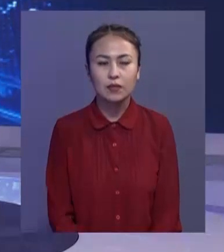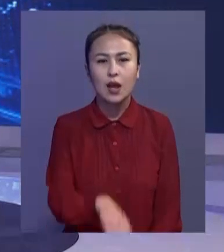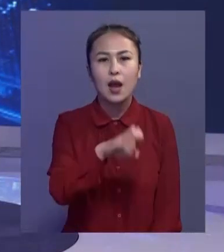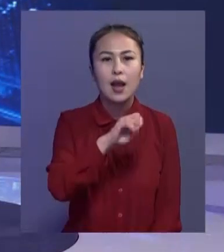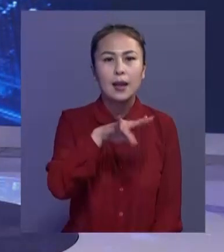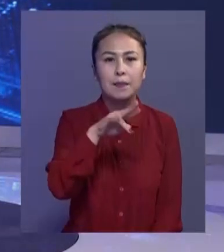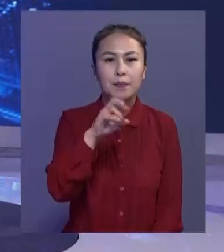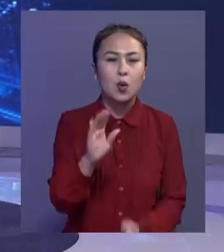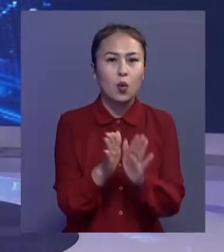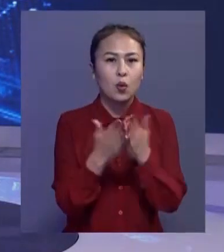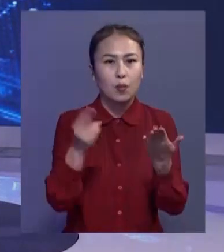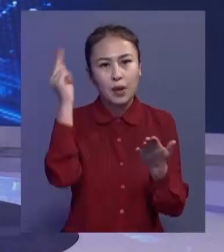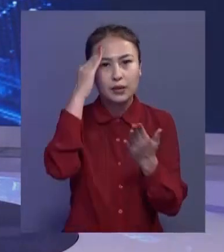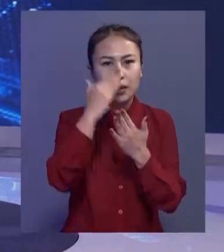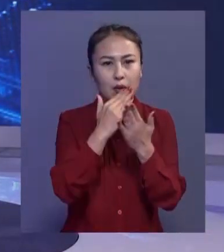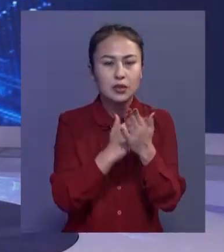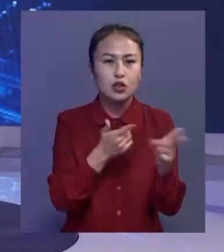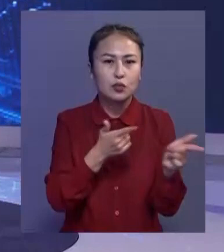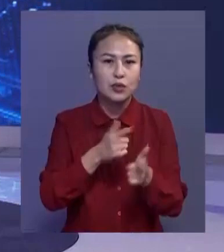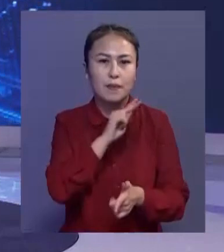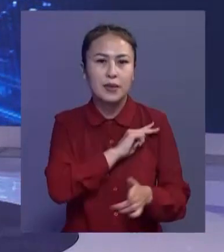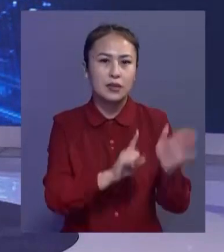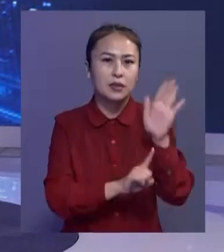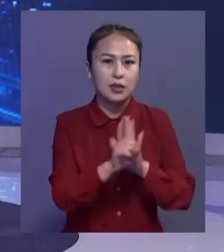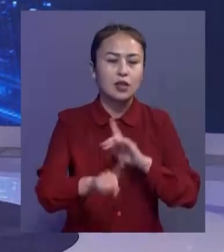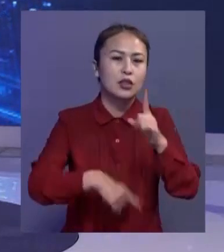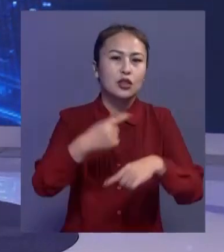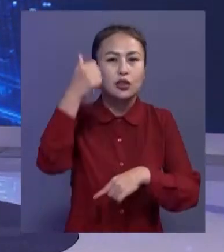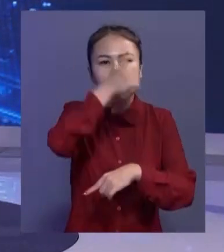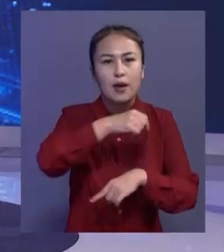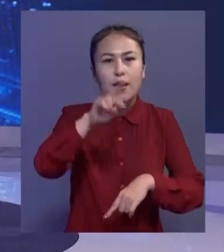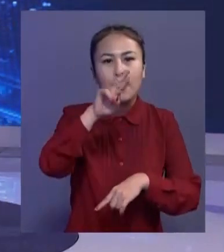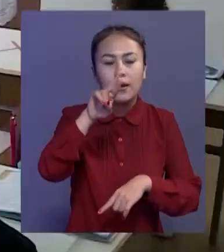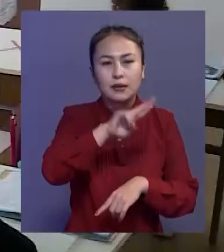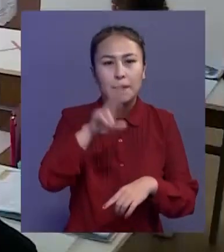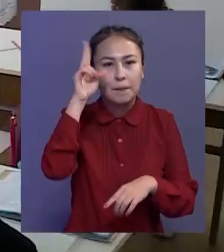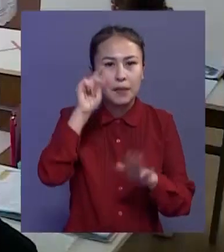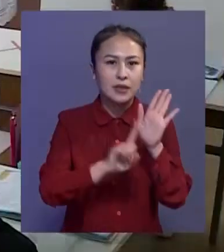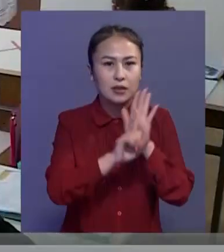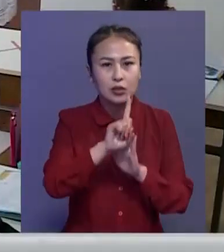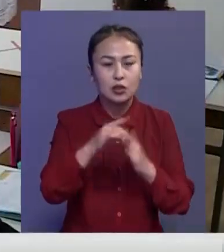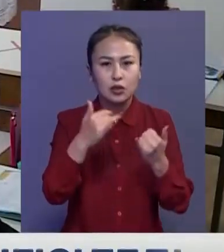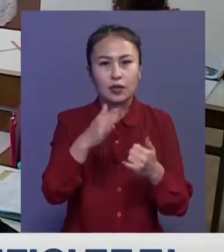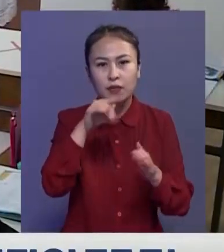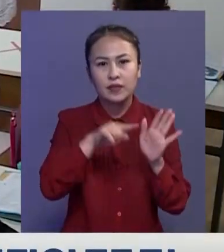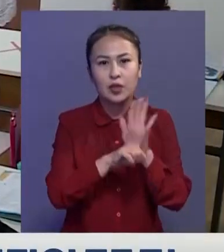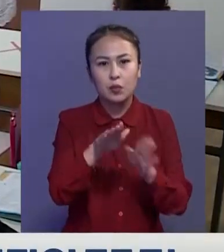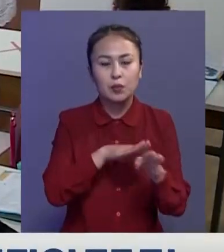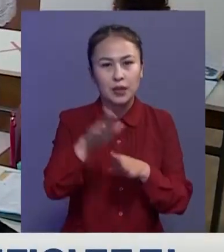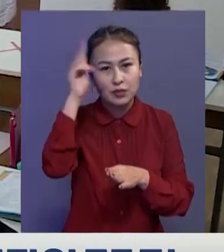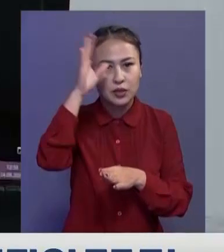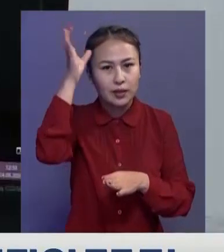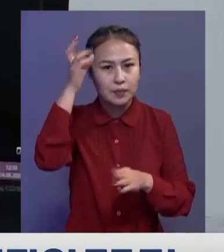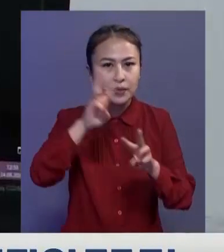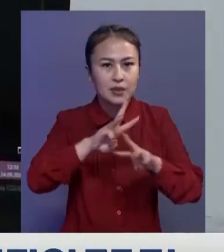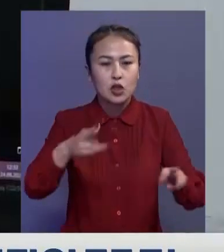Әліппе оқу бағдарламасы бойынша оқулық әзірлеу жұмыстары басталды. Ал келер жылдың қаңтарынан бастап бұл оқулықтар іс жүзінде сыналады. Бұл туралы білім және